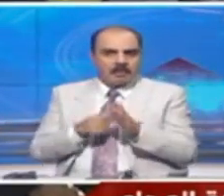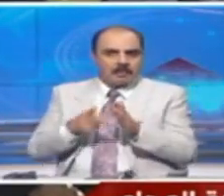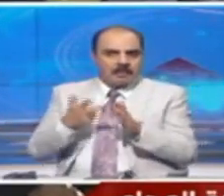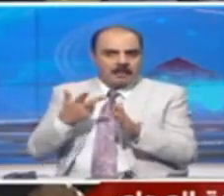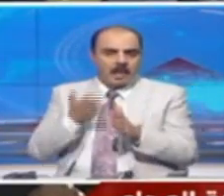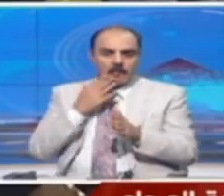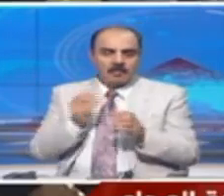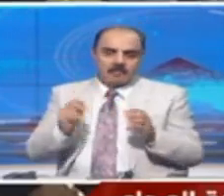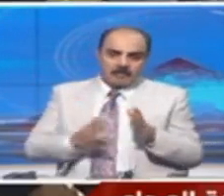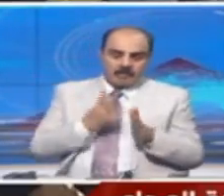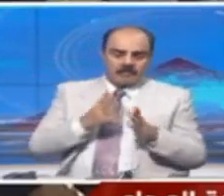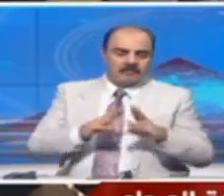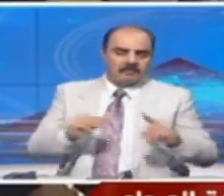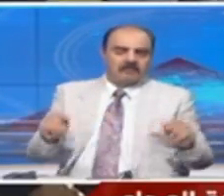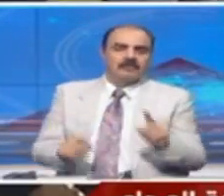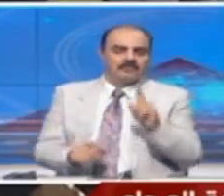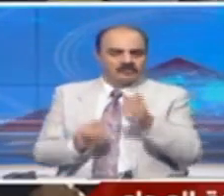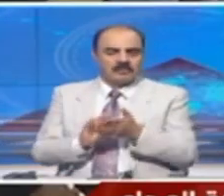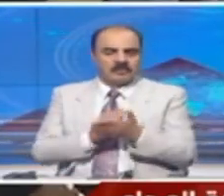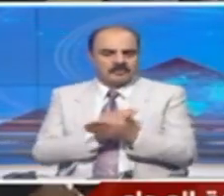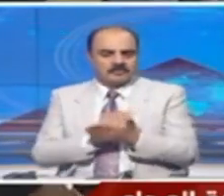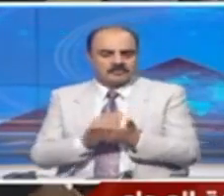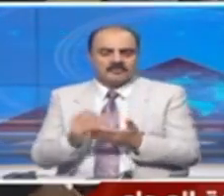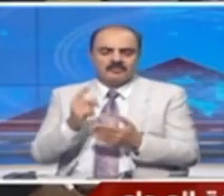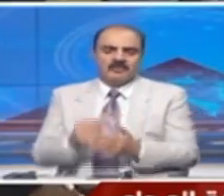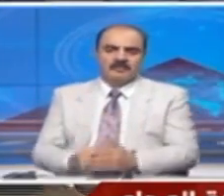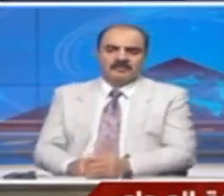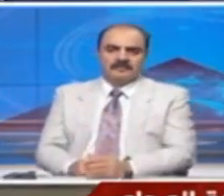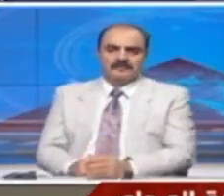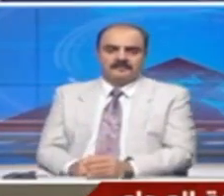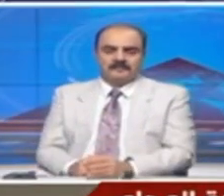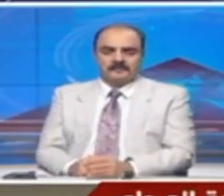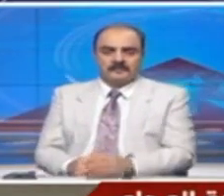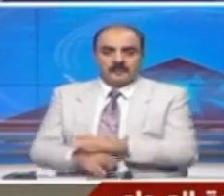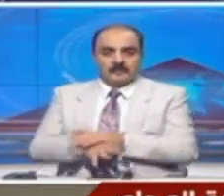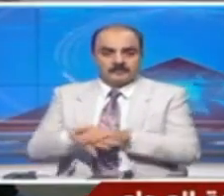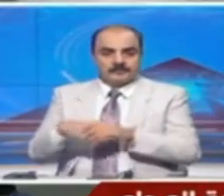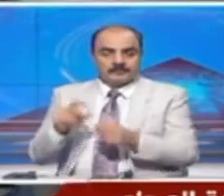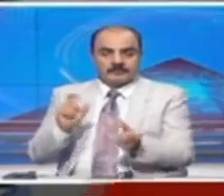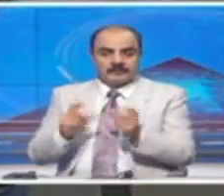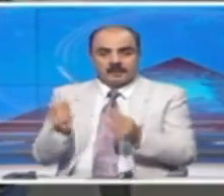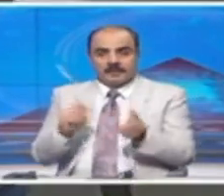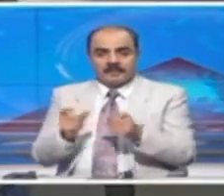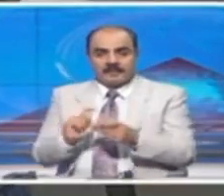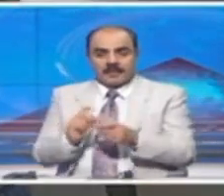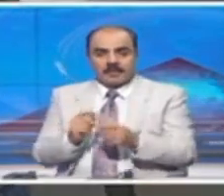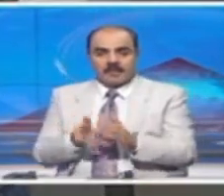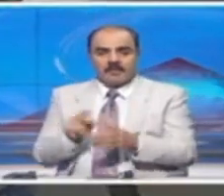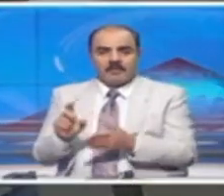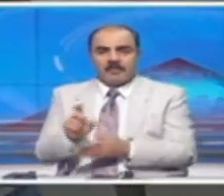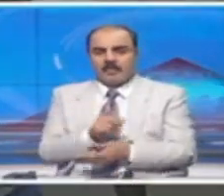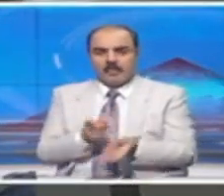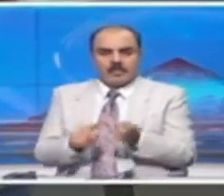الثلاثة يبقى إن شاء الله برضو الفترة القادمة تمر بسلام علينا جميعا. تصنيع في مجال الأدوية والأمصال